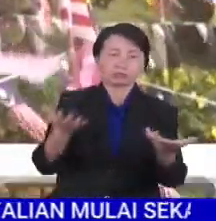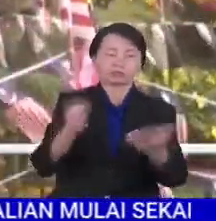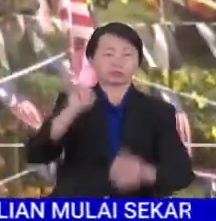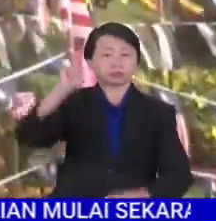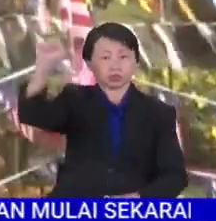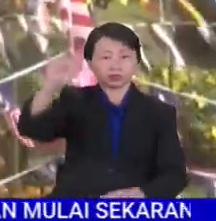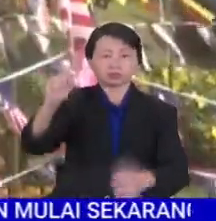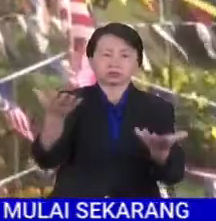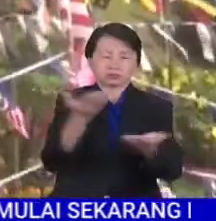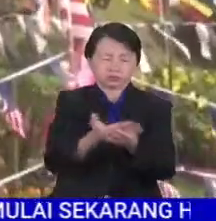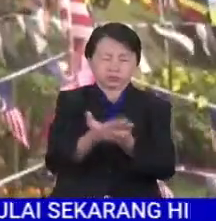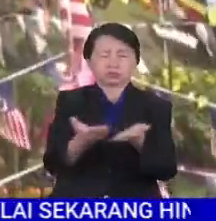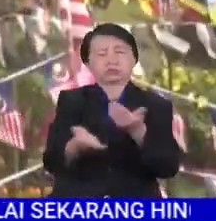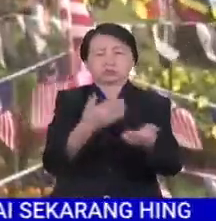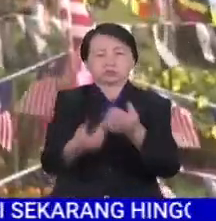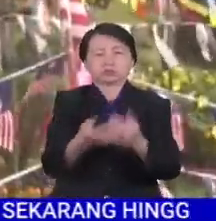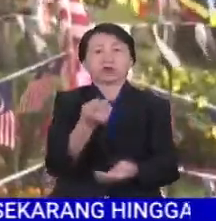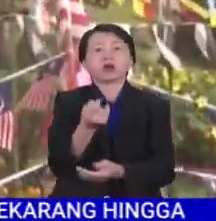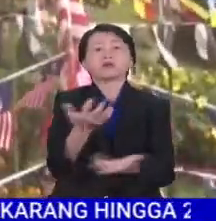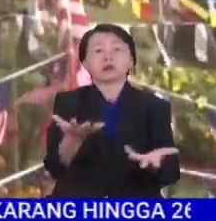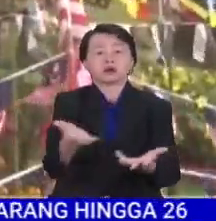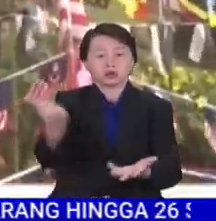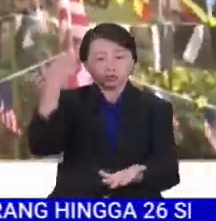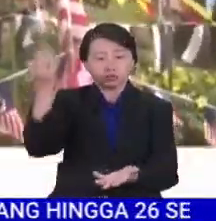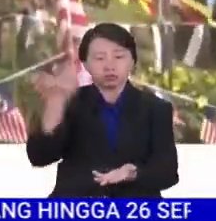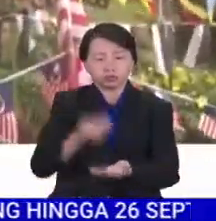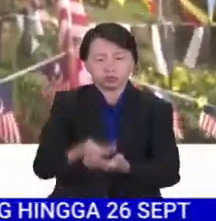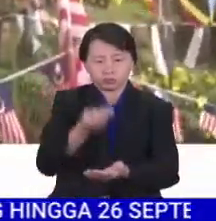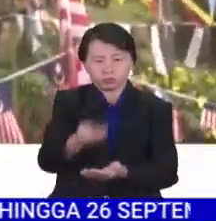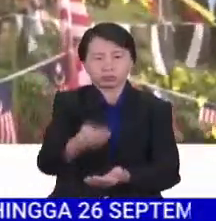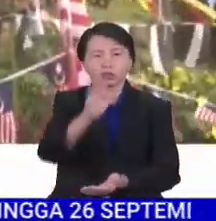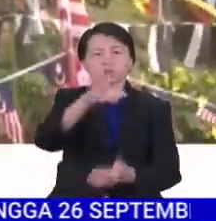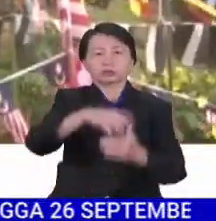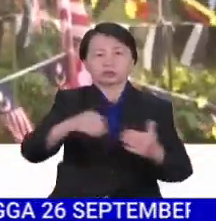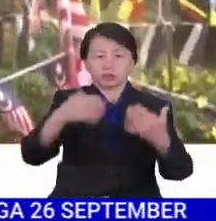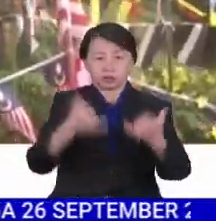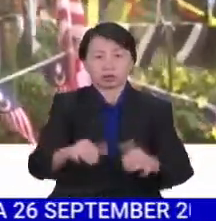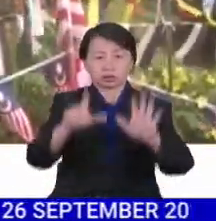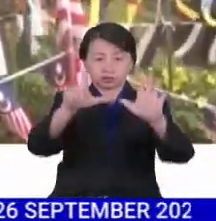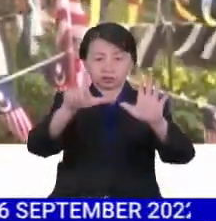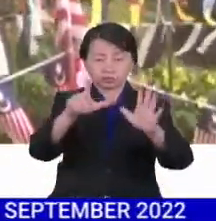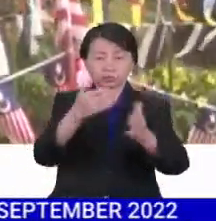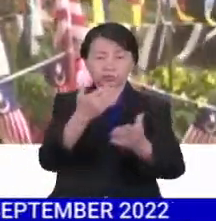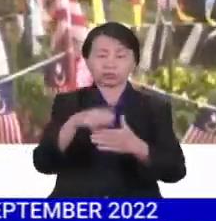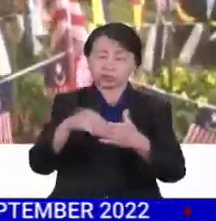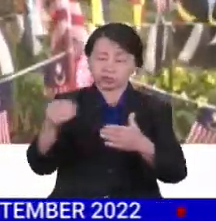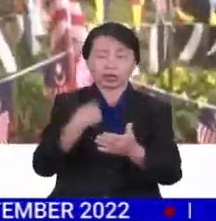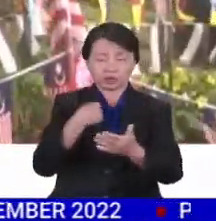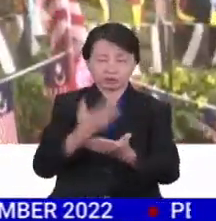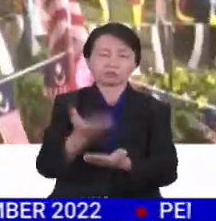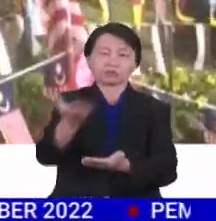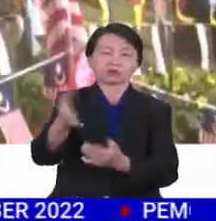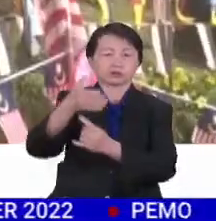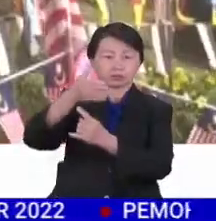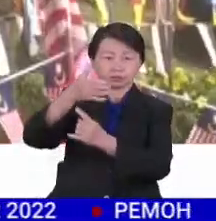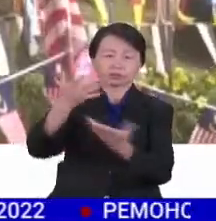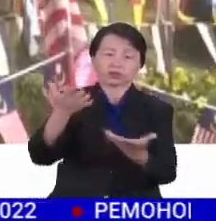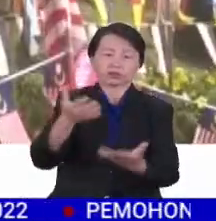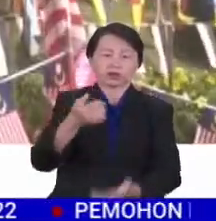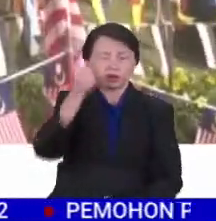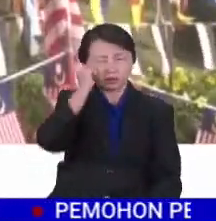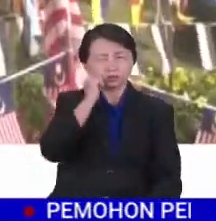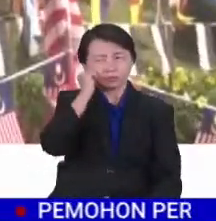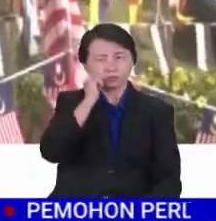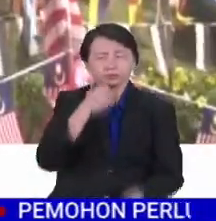tu, saya tak kira duit. Kata berapa mana, belum memula keluar dulu merdeka, RM5 sekarang dah sampai RM7. Saya beli juga. Saya betul-betul